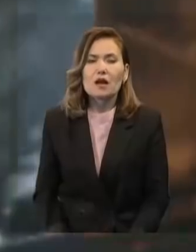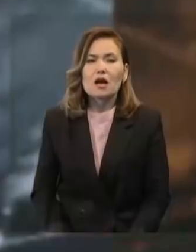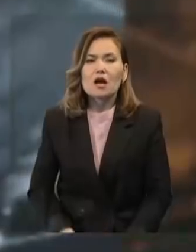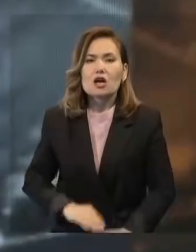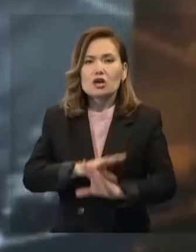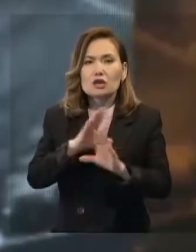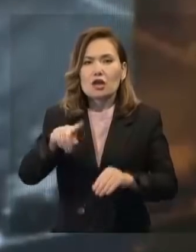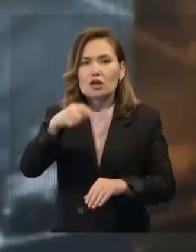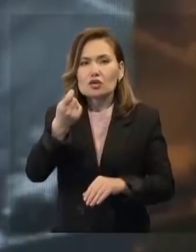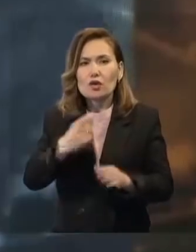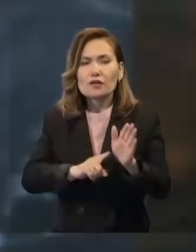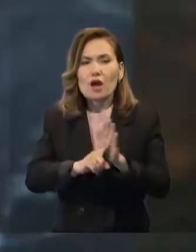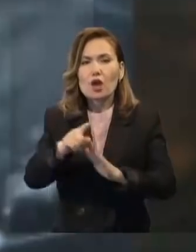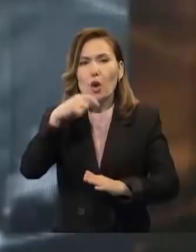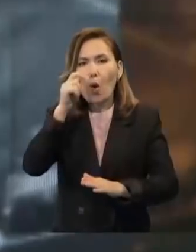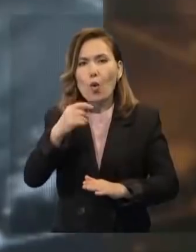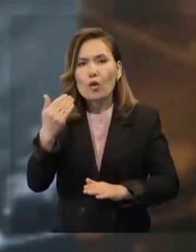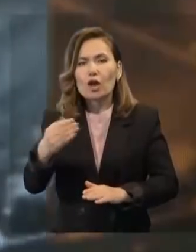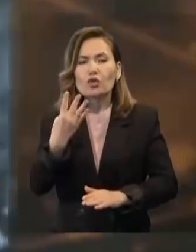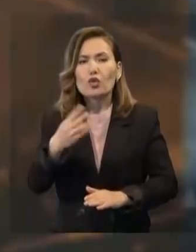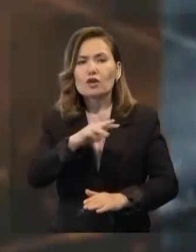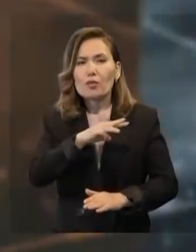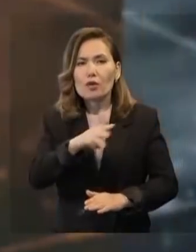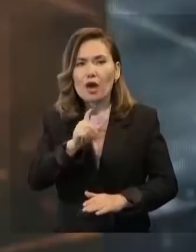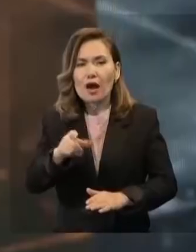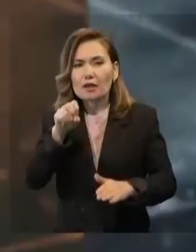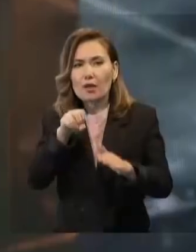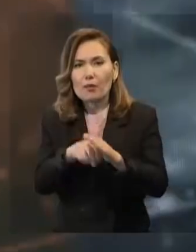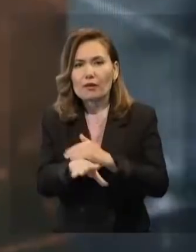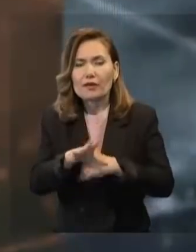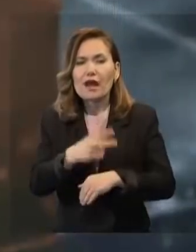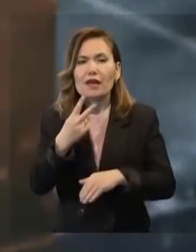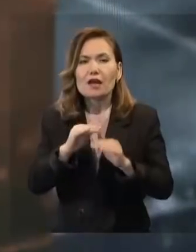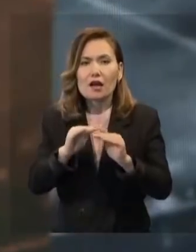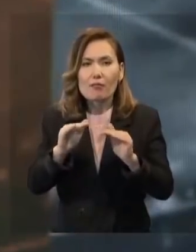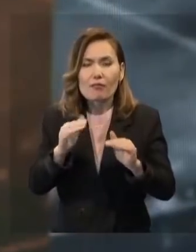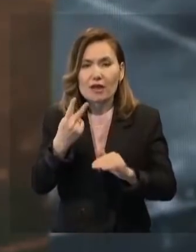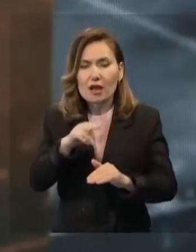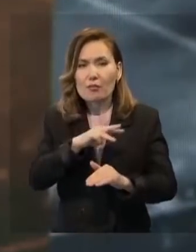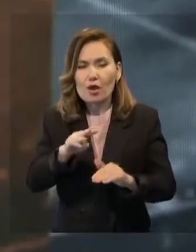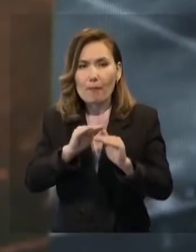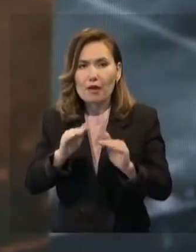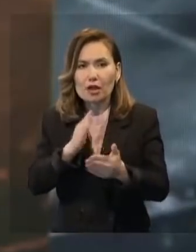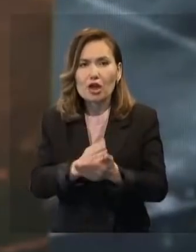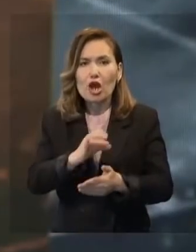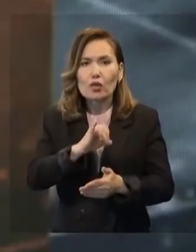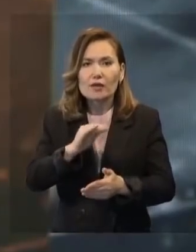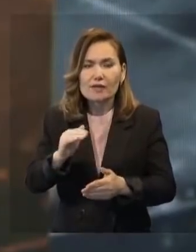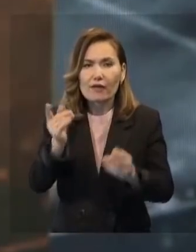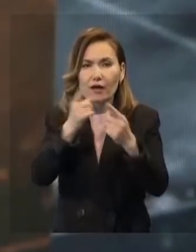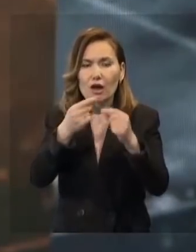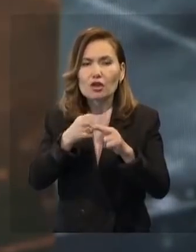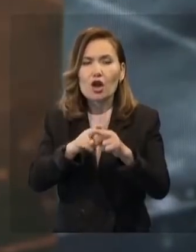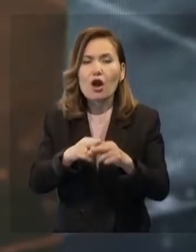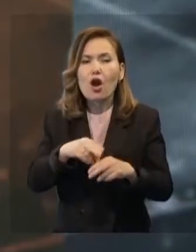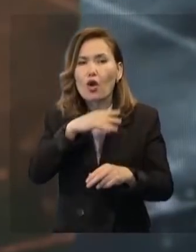Жалпы соғыс басталғалы Украинадан 4 миллионнан аса адам босып кеткен. Солардың 2 миллионы балалар. Бұл туралы ЮНИСЕФ хабарлайды. Көбі көрші